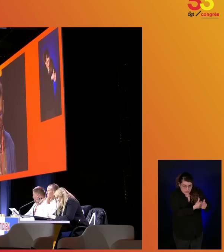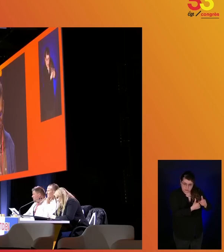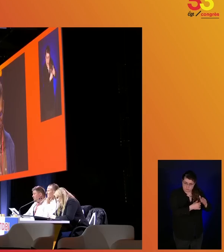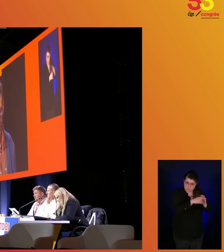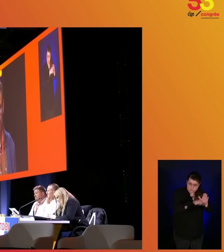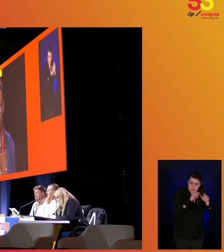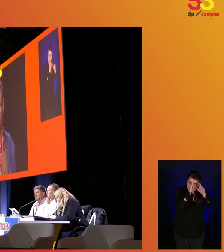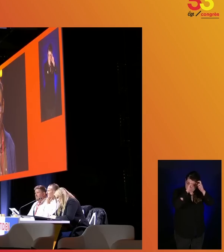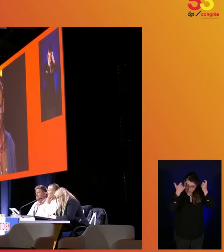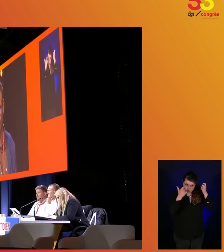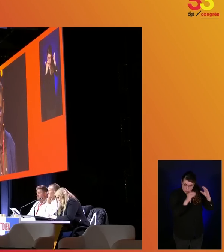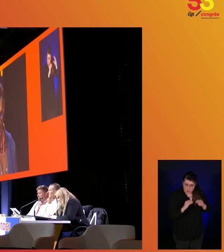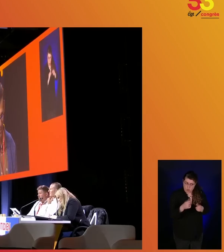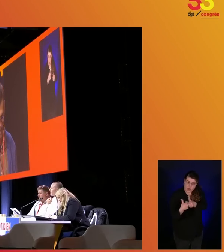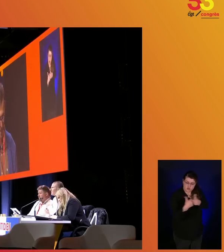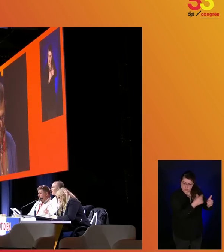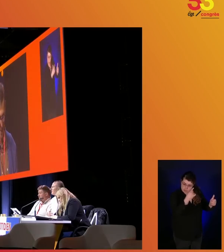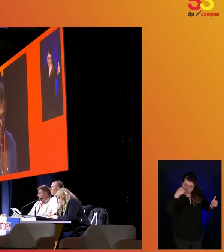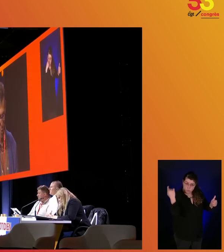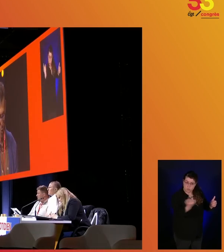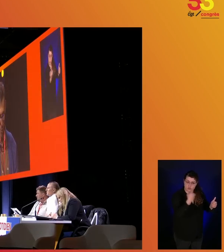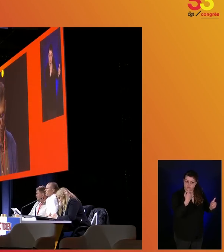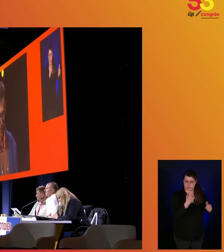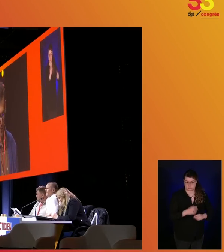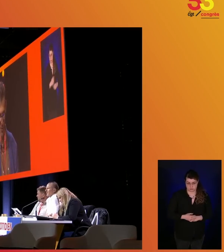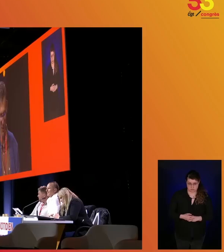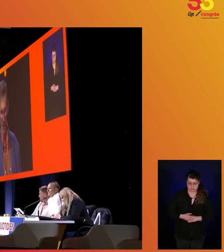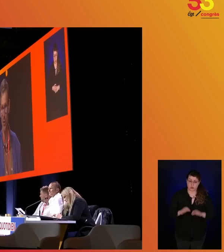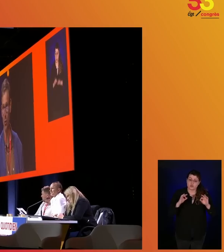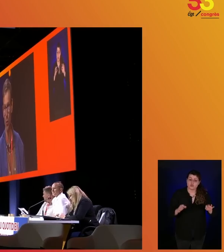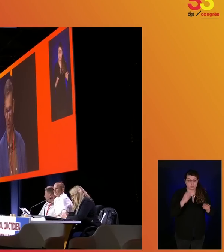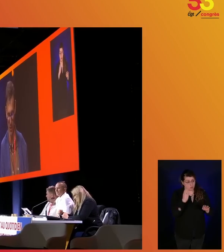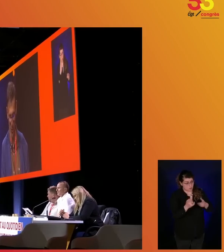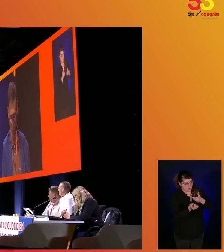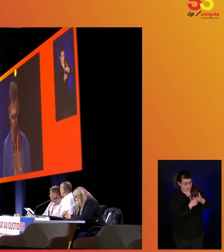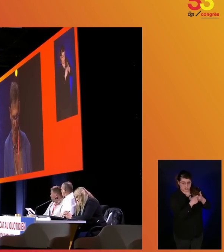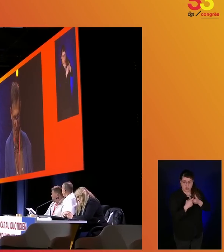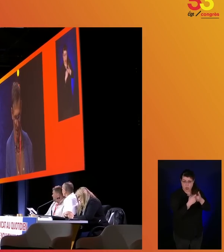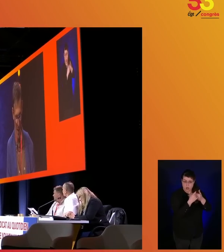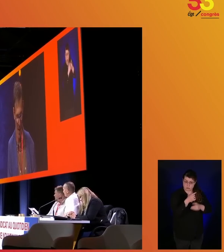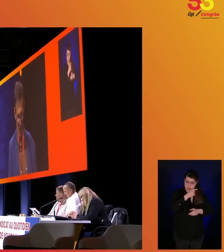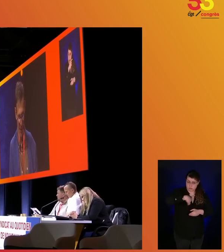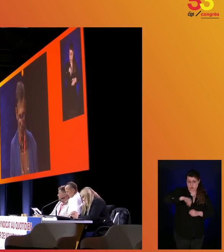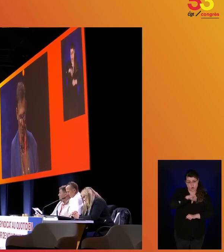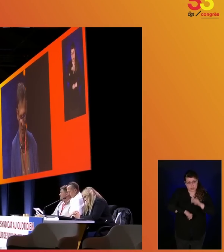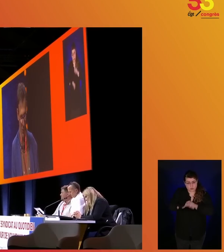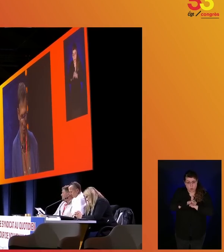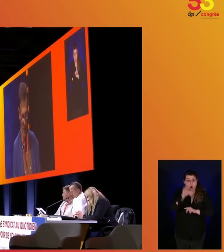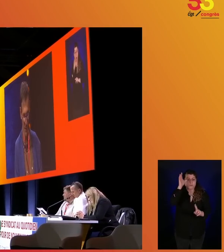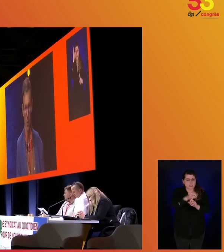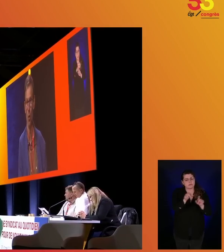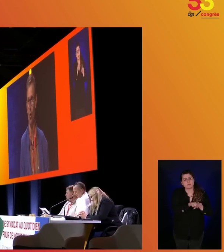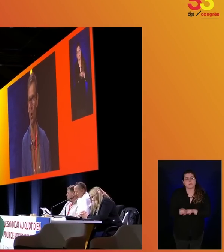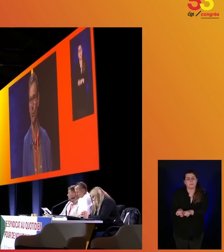des statuts dans toute la CGT, aux besoins de la vie syndicale dans notre organisation, avec un objectif